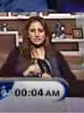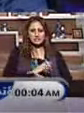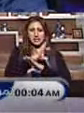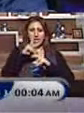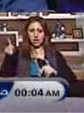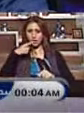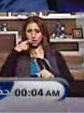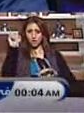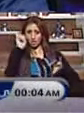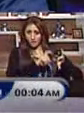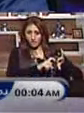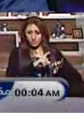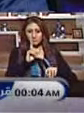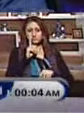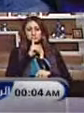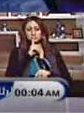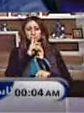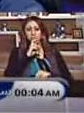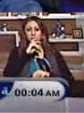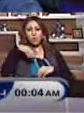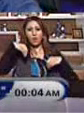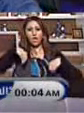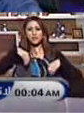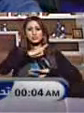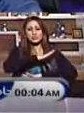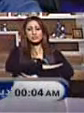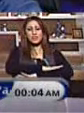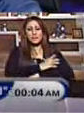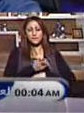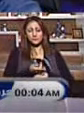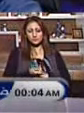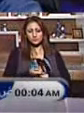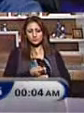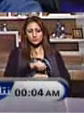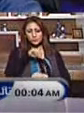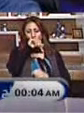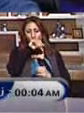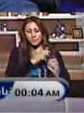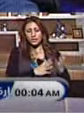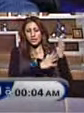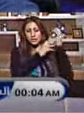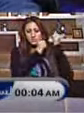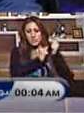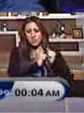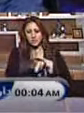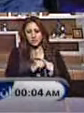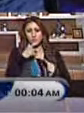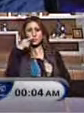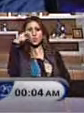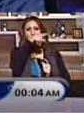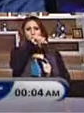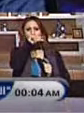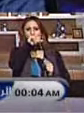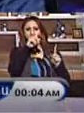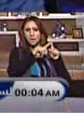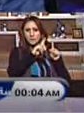كده المشرك مكه لما حبوا يصف النبي صلى الله عليه وسلم قالوا ايه ساحر او